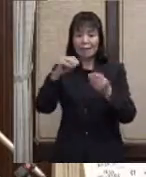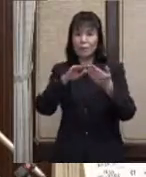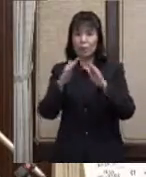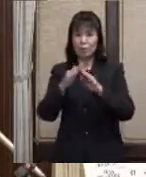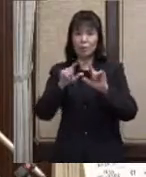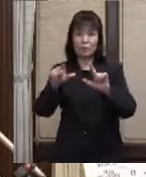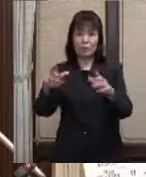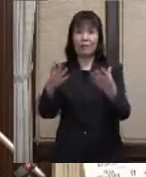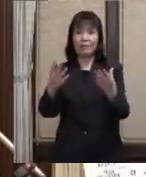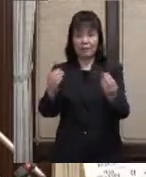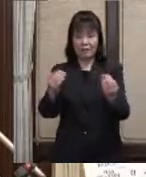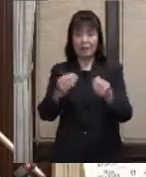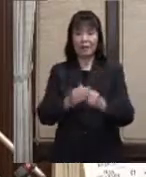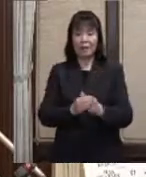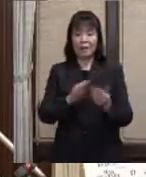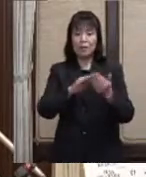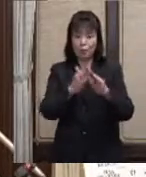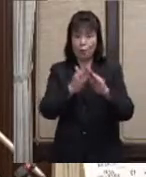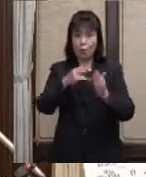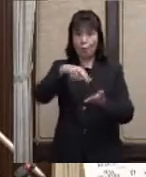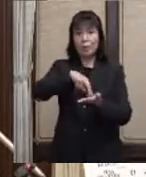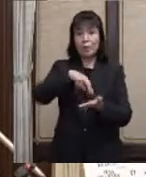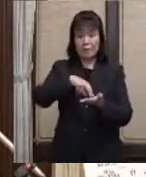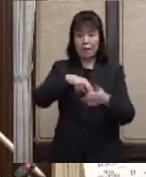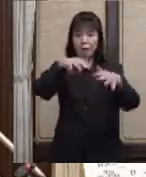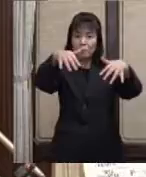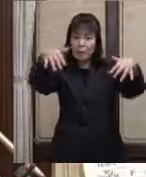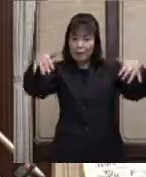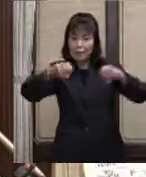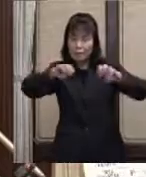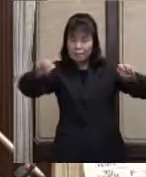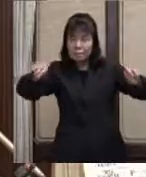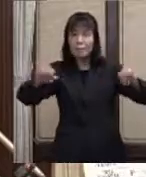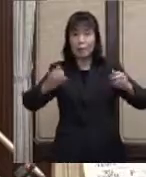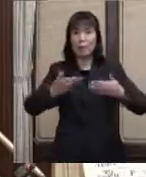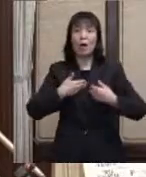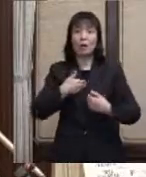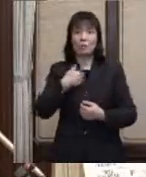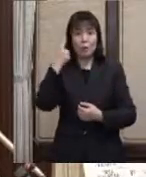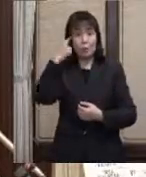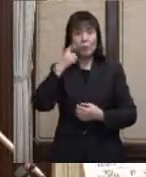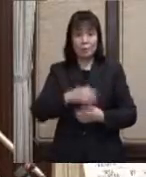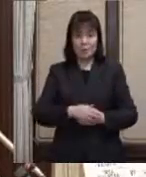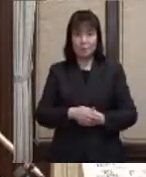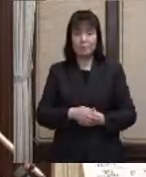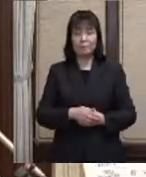お伝えしまして、町の方で、呼びかけをしていただけることはなかろうかと思います。